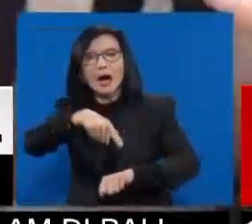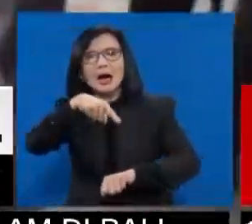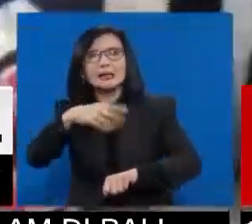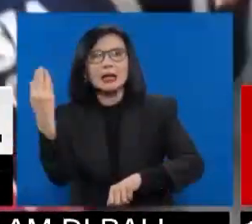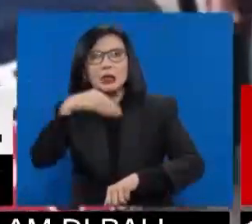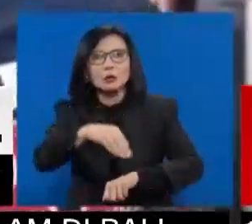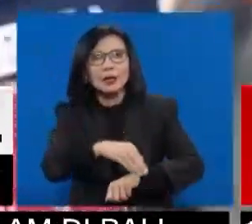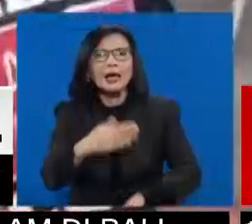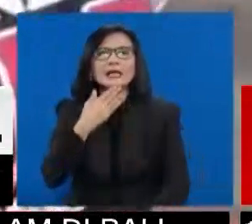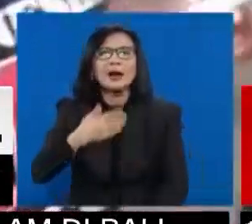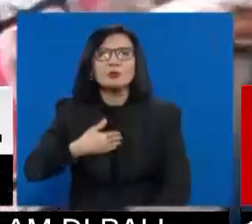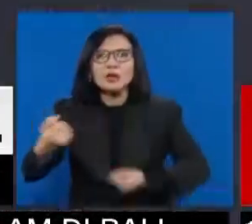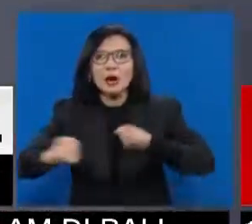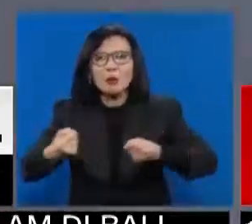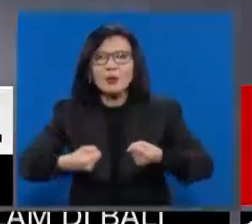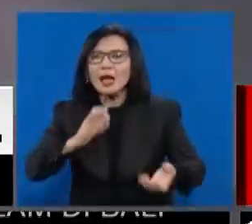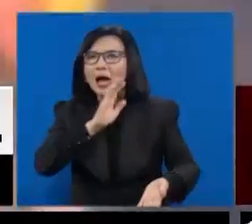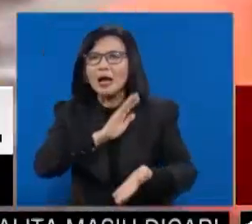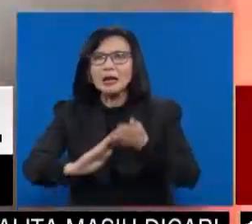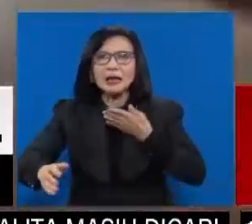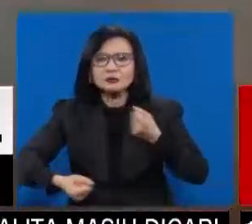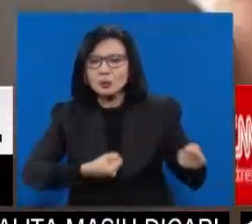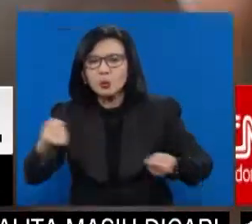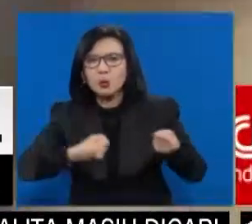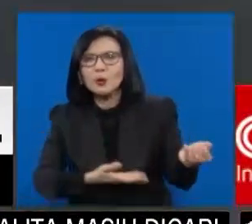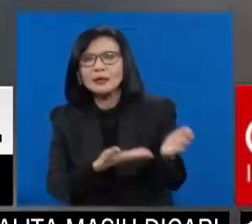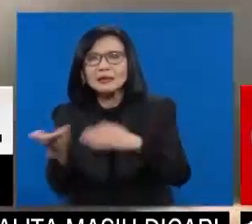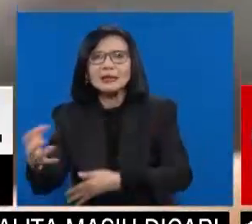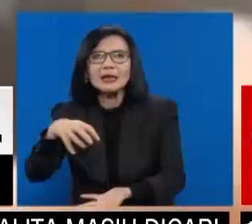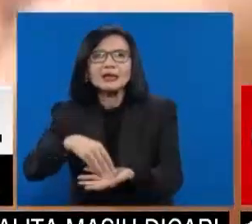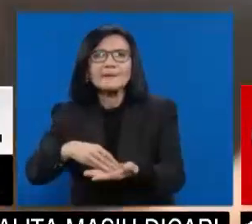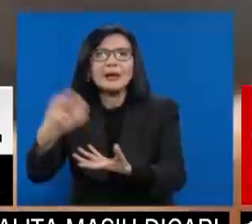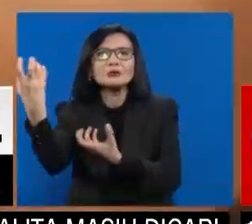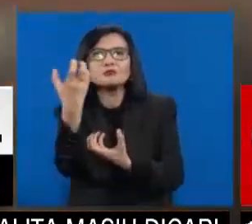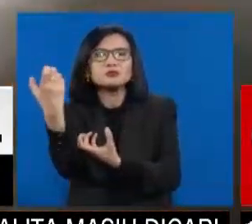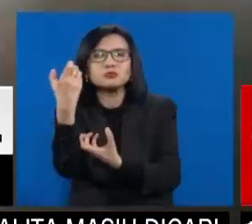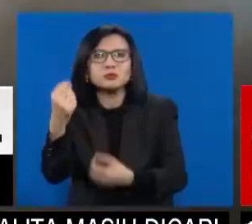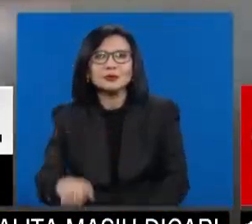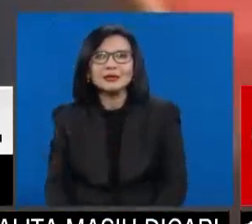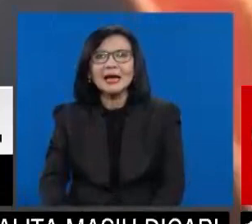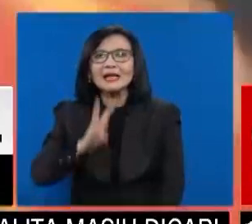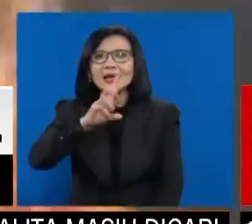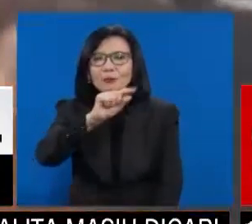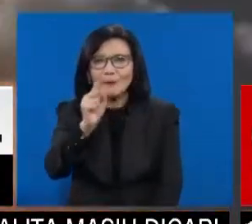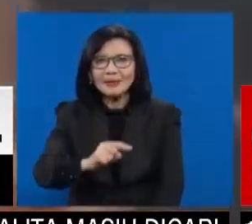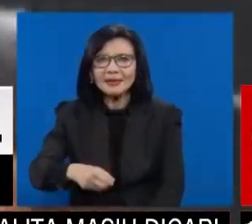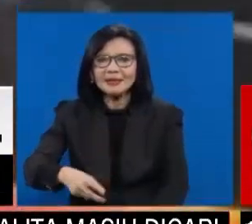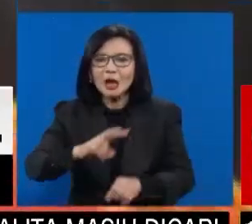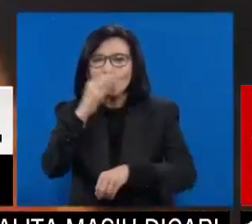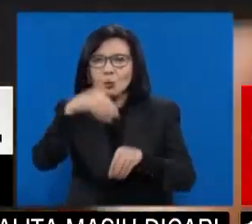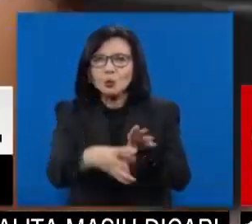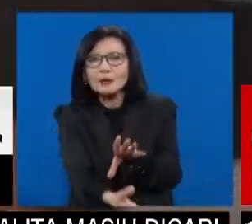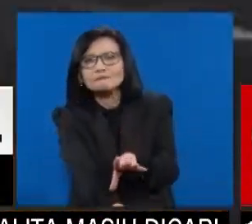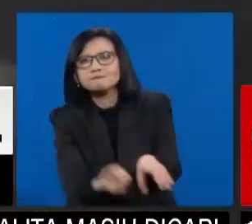Romi, pemilik mobil, langsung mengendarai mobilnya ke Dinas Damkar. Sekitar setengah jam, ular akhirnya berhasil dievakuasi dari bagian